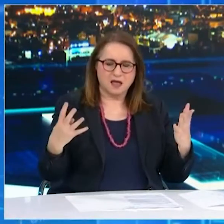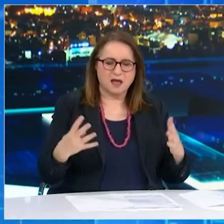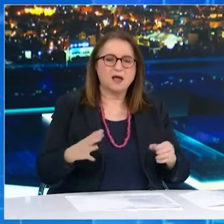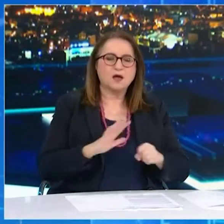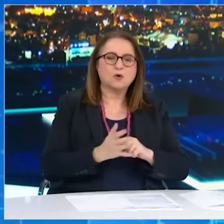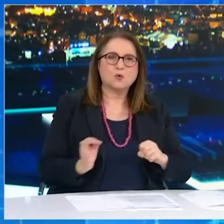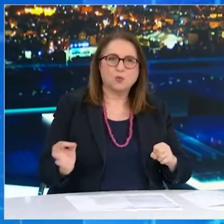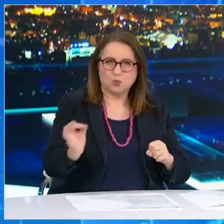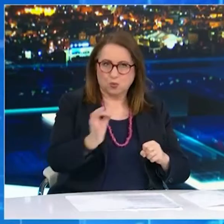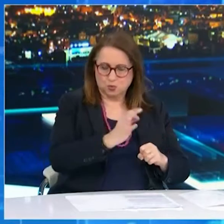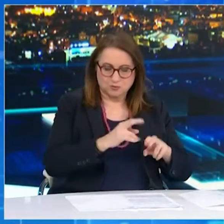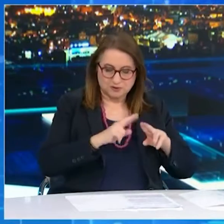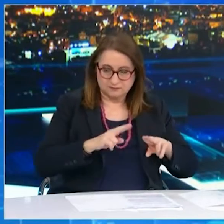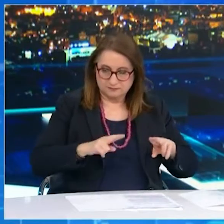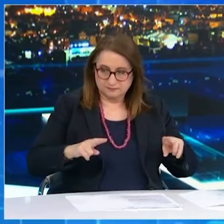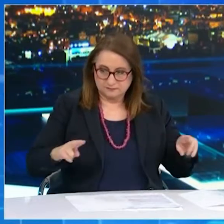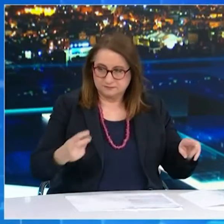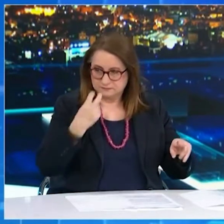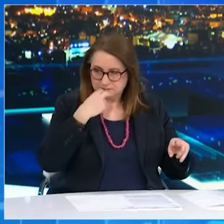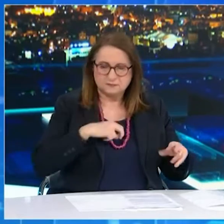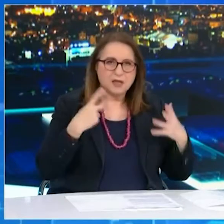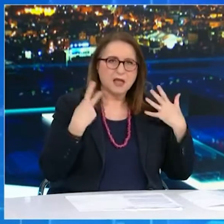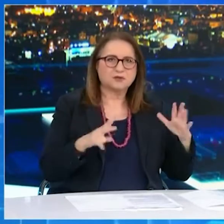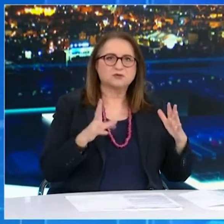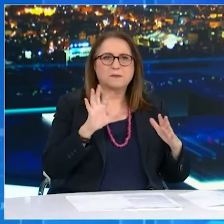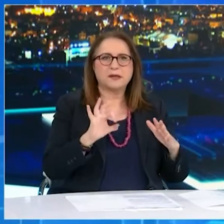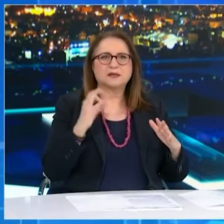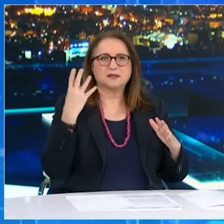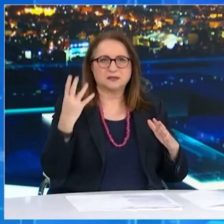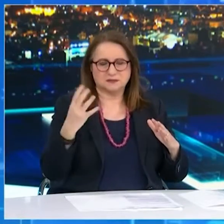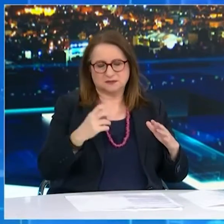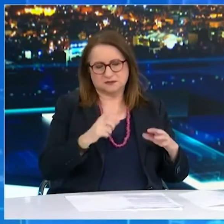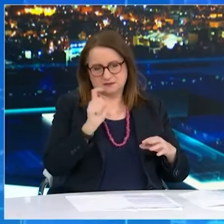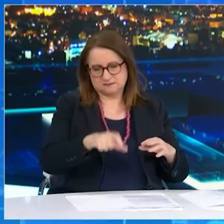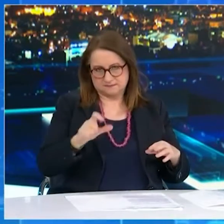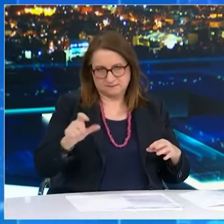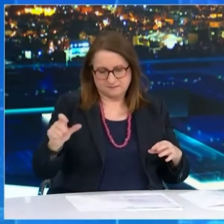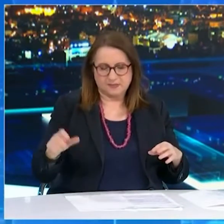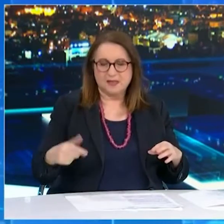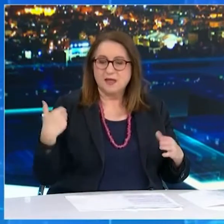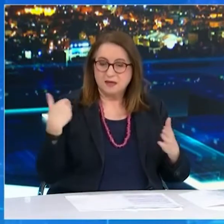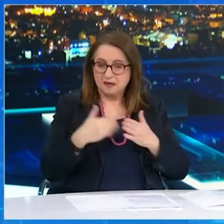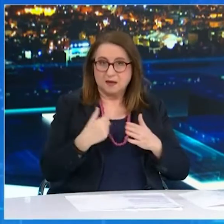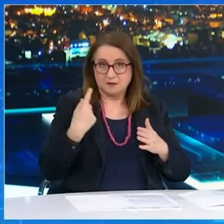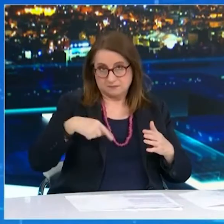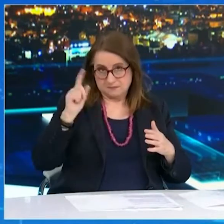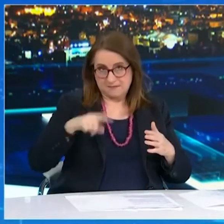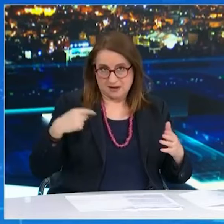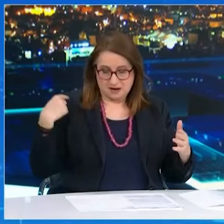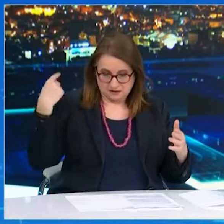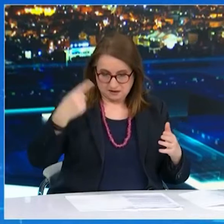ασθενών που νοσηλεύονται διασωληνωμένοι στην επικράτεια ανέχεται σε 753 ασθενείς. Κατά τη διάρκεια των τελευταίων 24